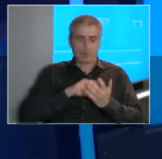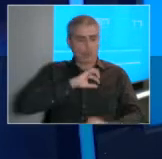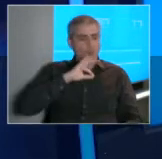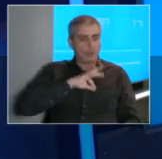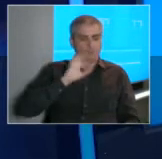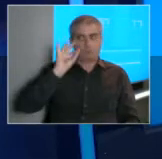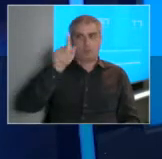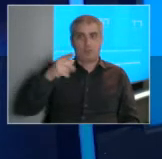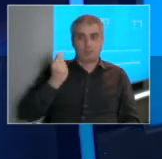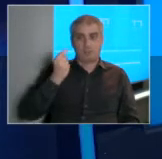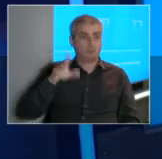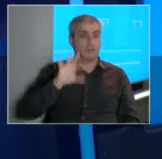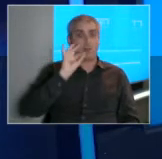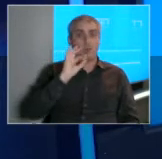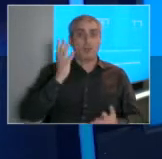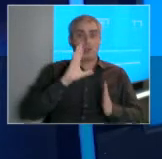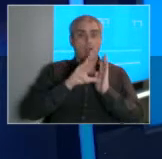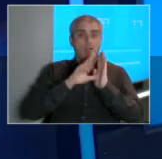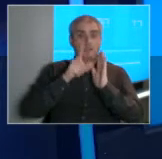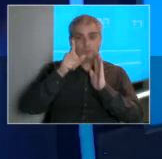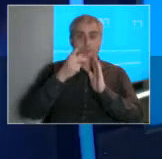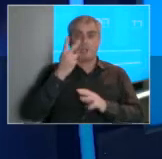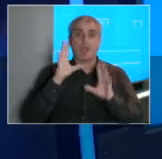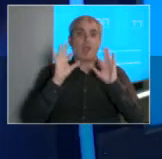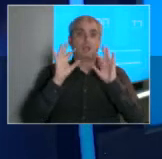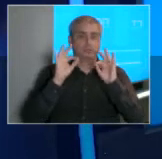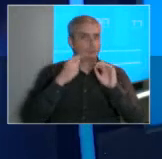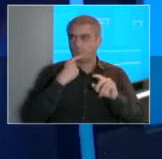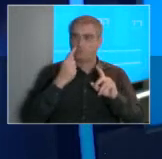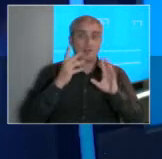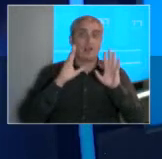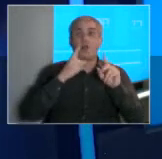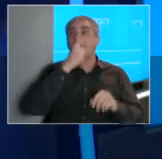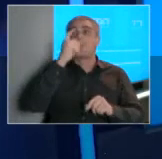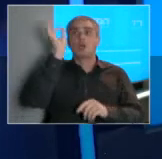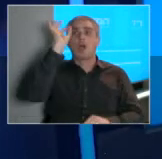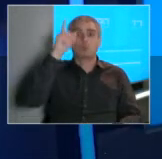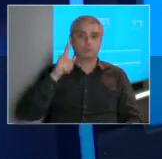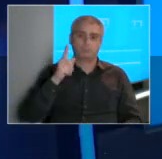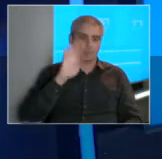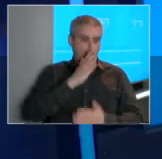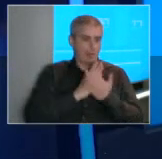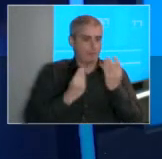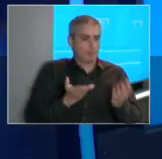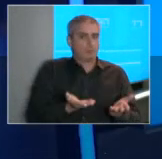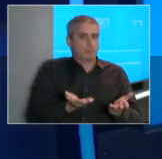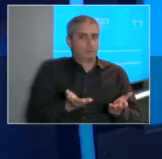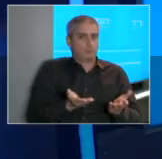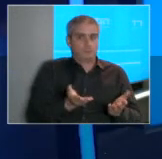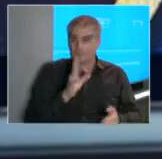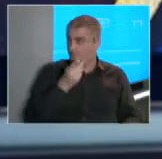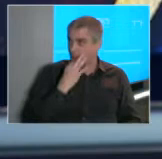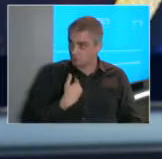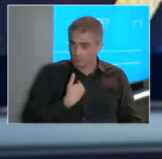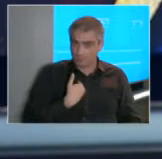להם בכיס, שפתאום גילו איך גנבו אותם בעשרות, שלא נאמר לפעמים מאות אחוזים, על חלק מהמוצרים פה. אם אתה